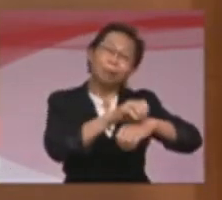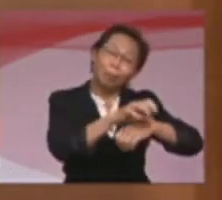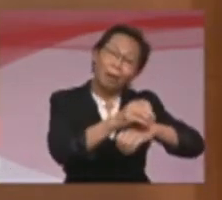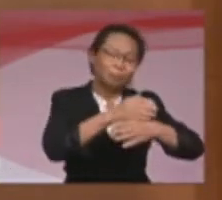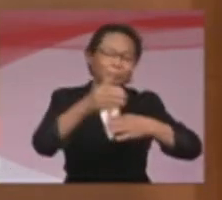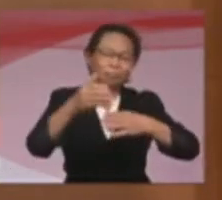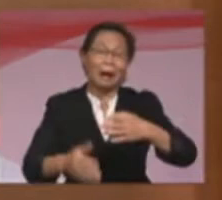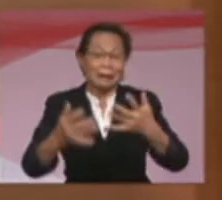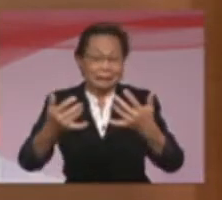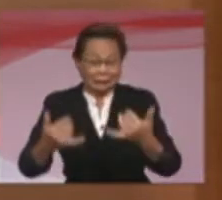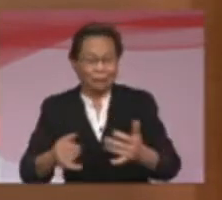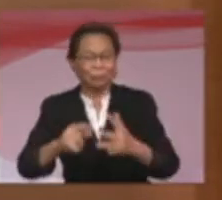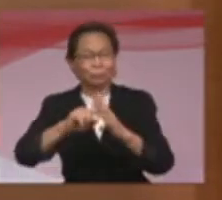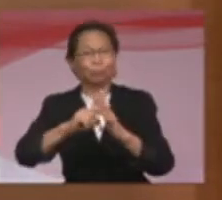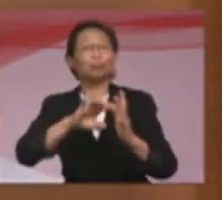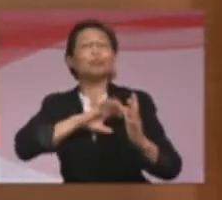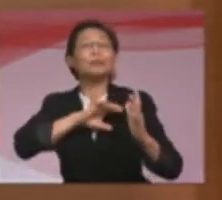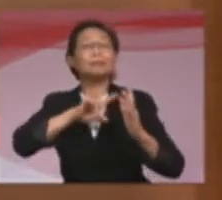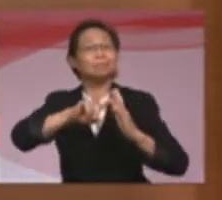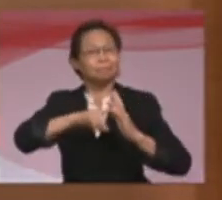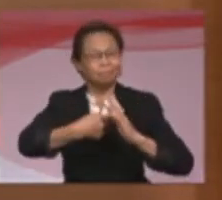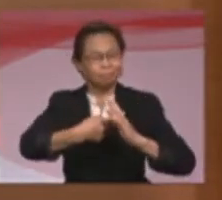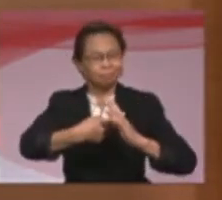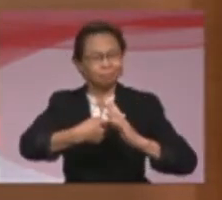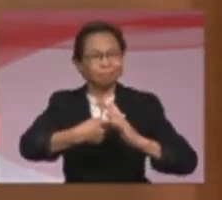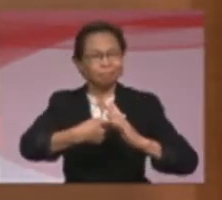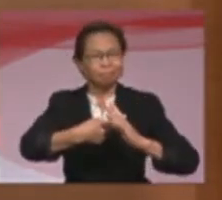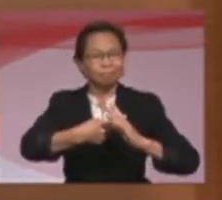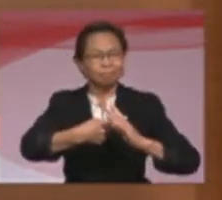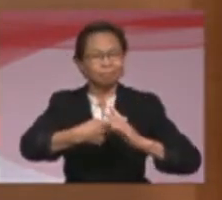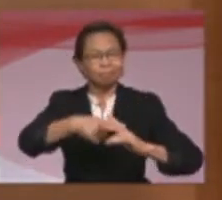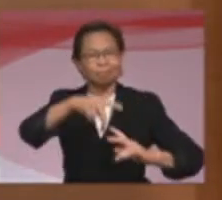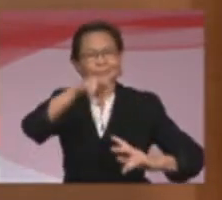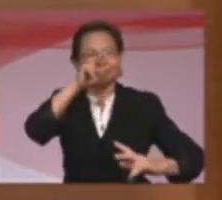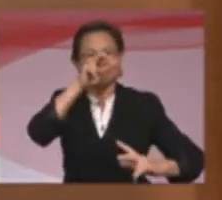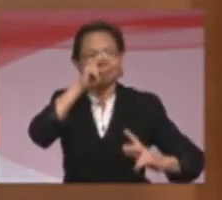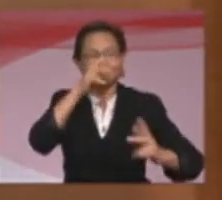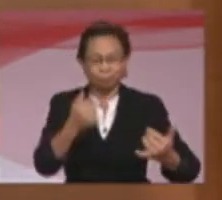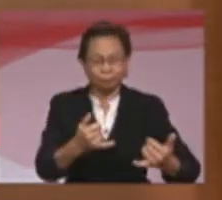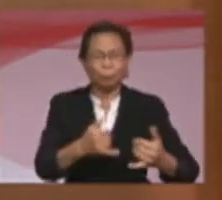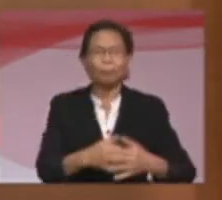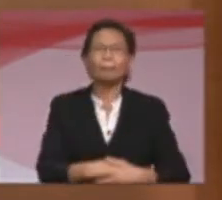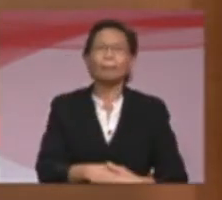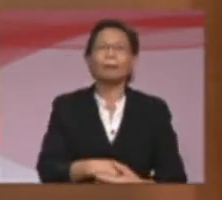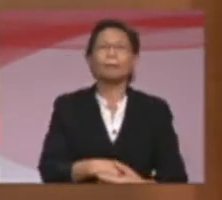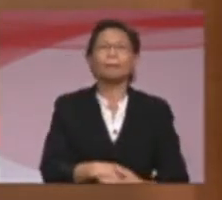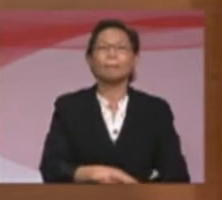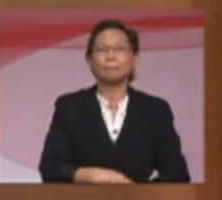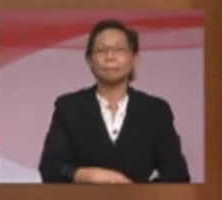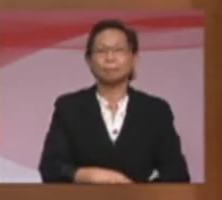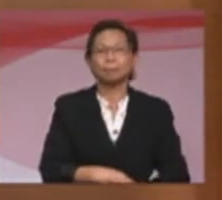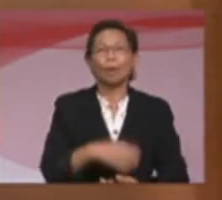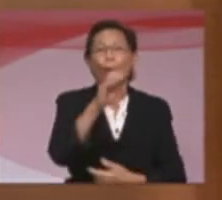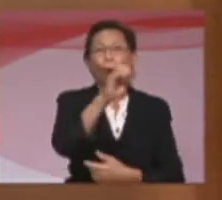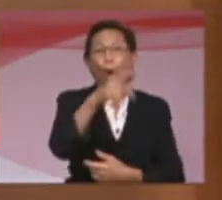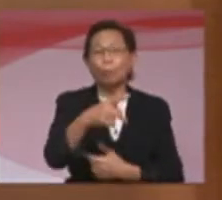akan mengambil tindakan yang lebih tegas. Mengenai ops